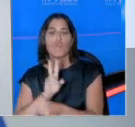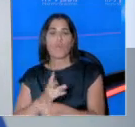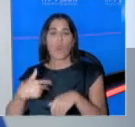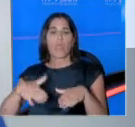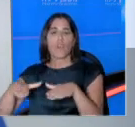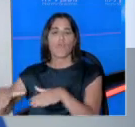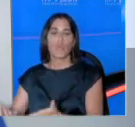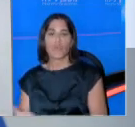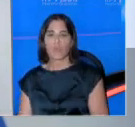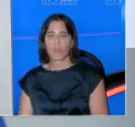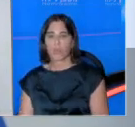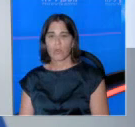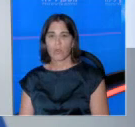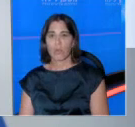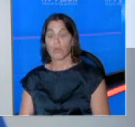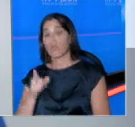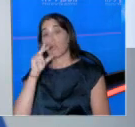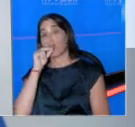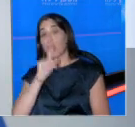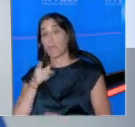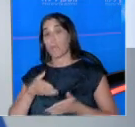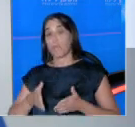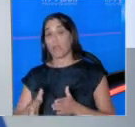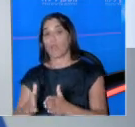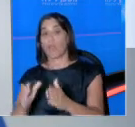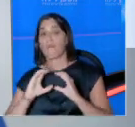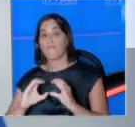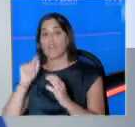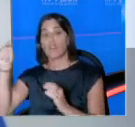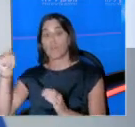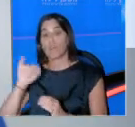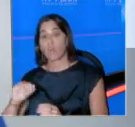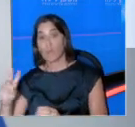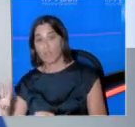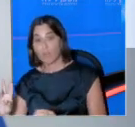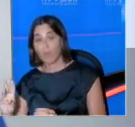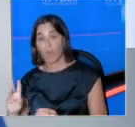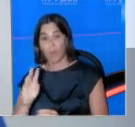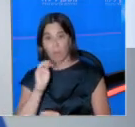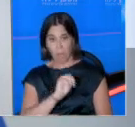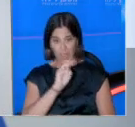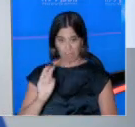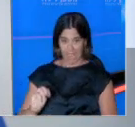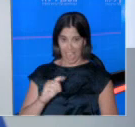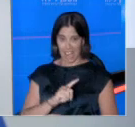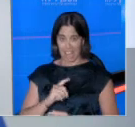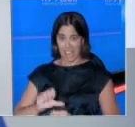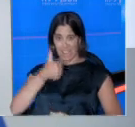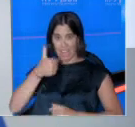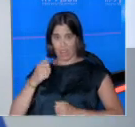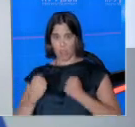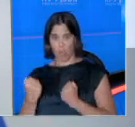ההתיישבות? שלא לדבר, מי יסלול כבישים ביהודה ושומרון? מי, שרת התחבורה מרב מיכאלי? זו